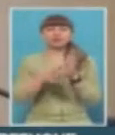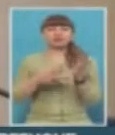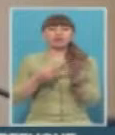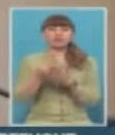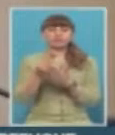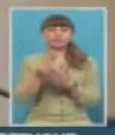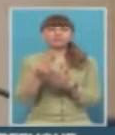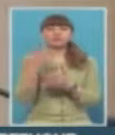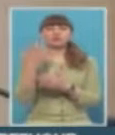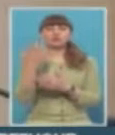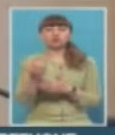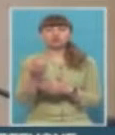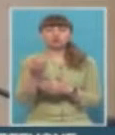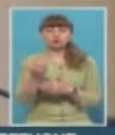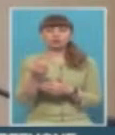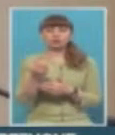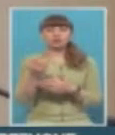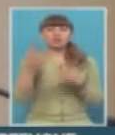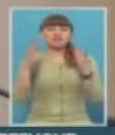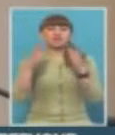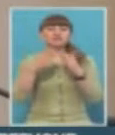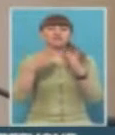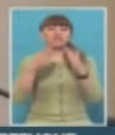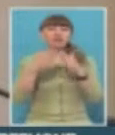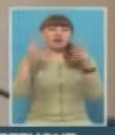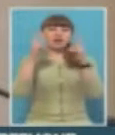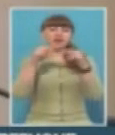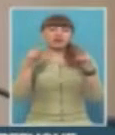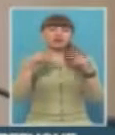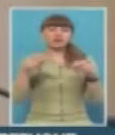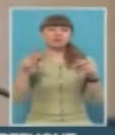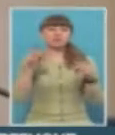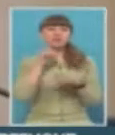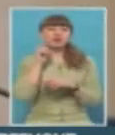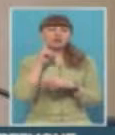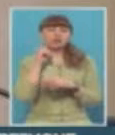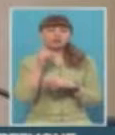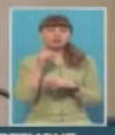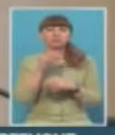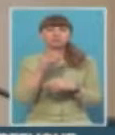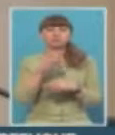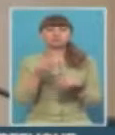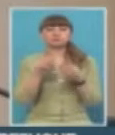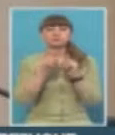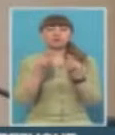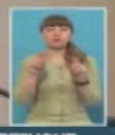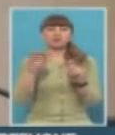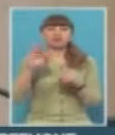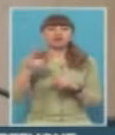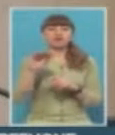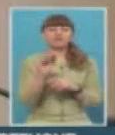например. Кроме того, дворец молодежи, на моем отчете его холодный запуск произвели, но официальное открытие